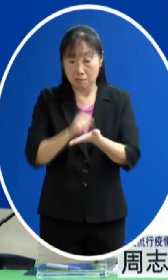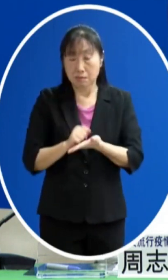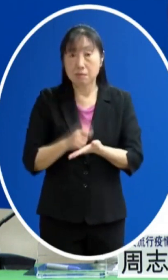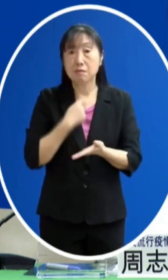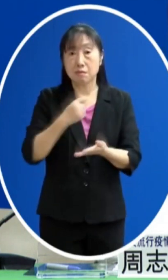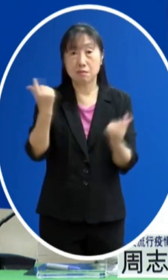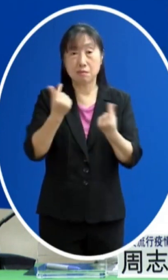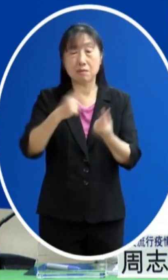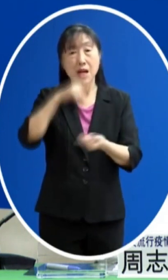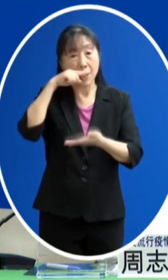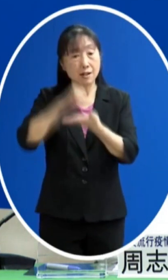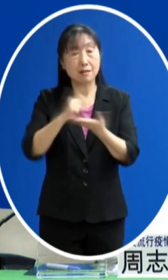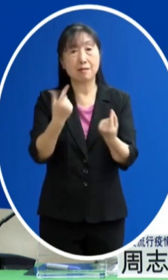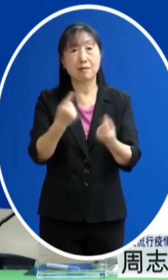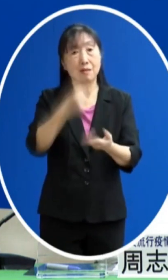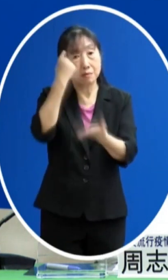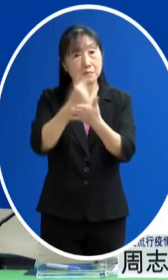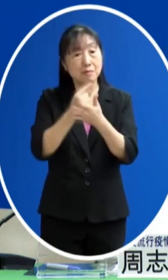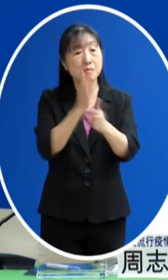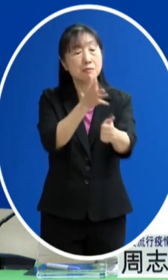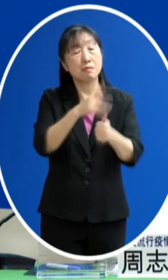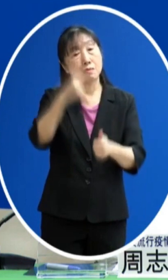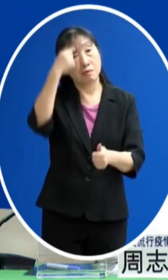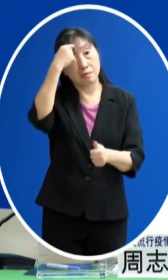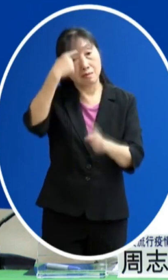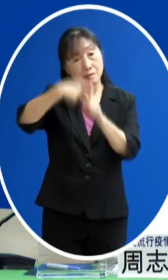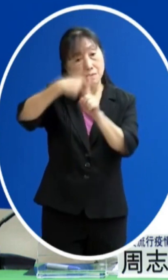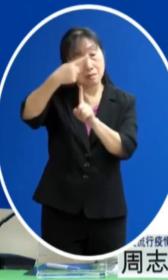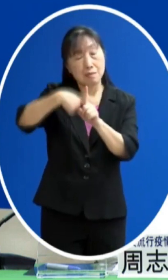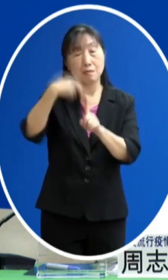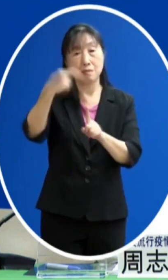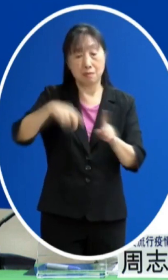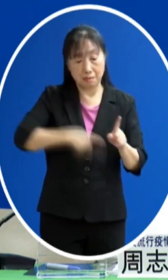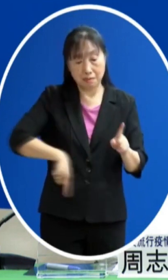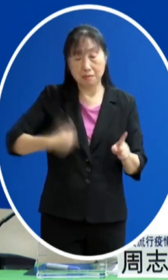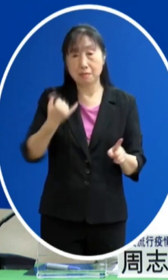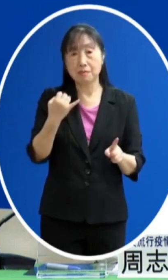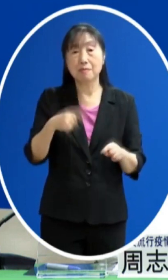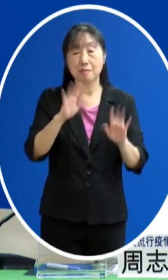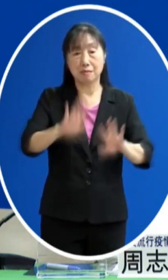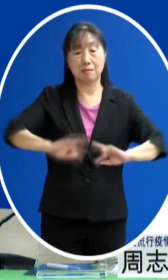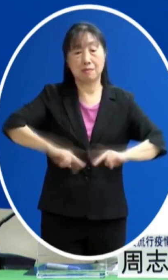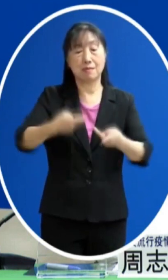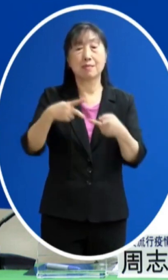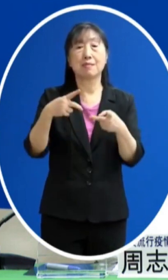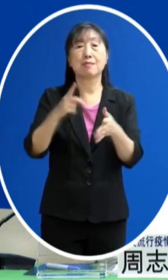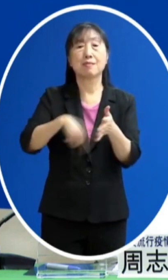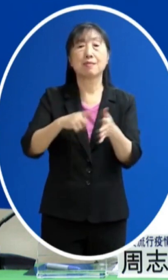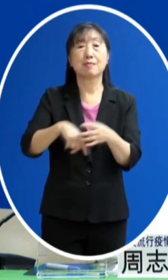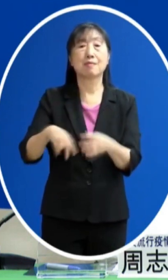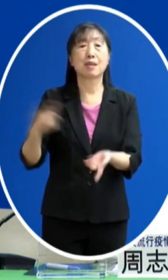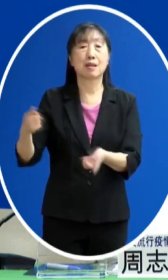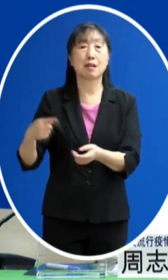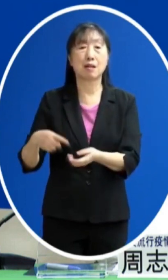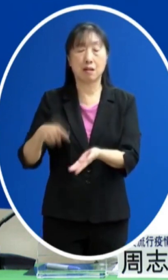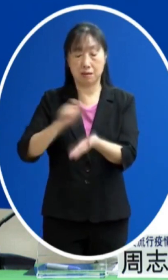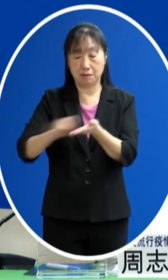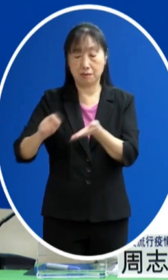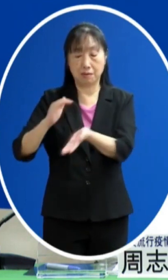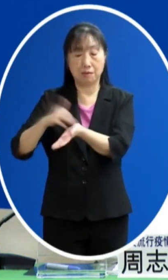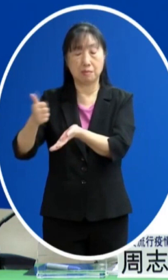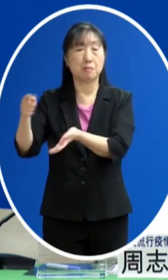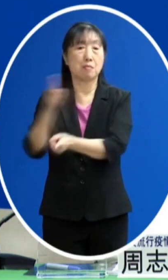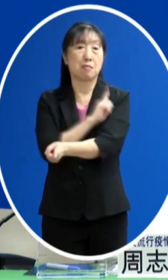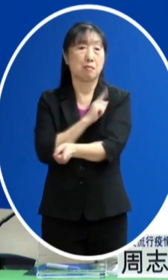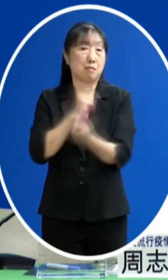都要去填写这个体温跟一些身体的状况。那这个部分我们在这次也简化，处方医师本身不需要填写。那